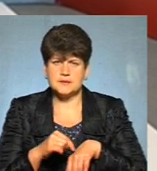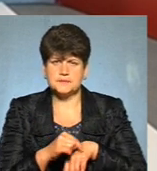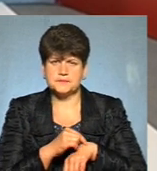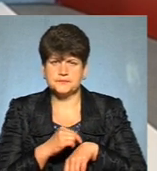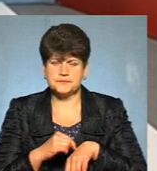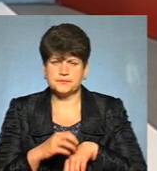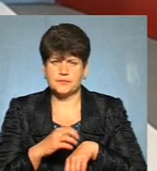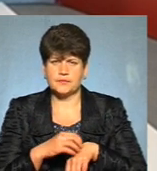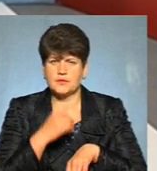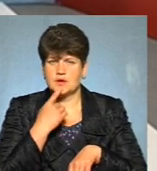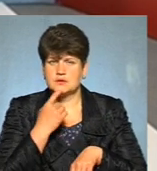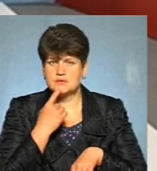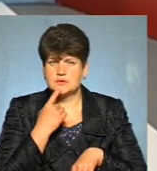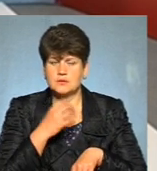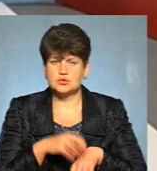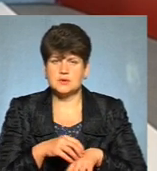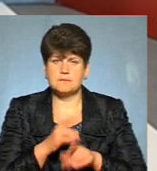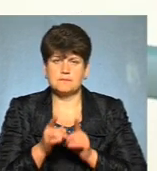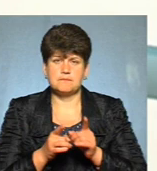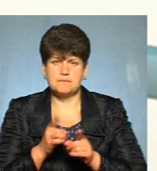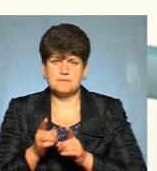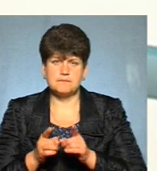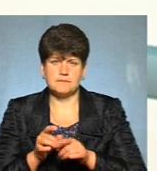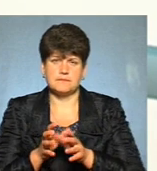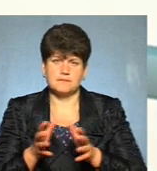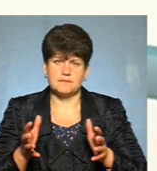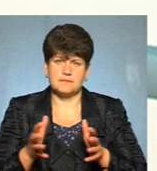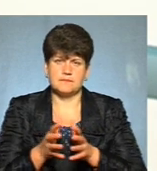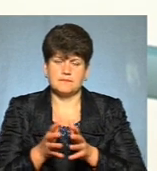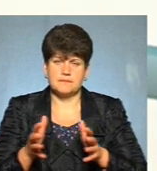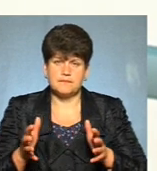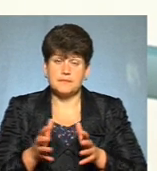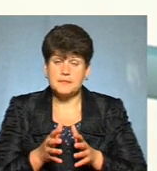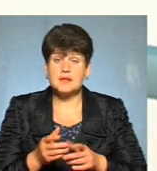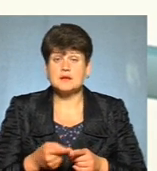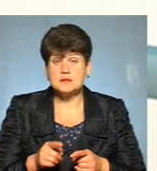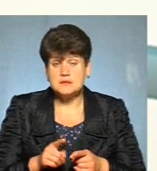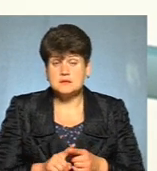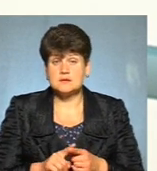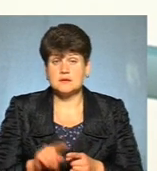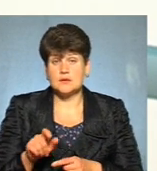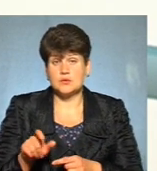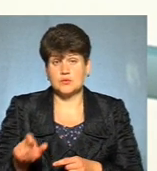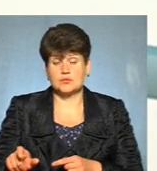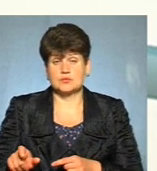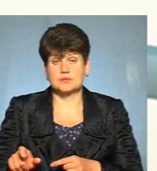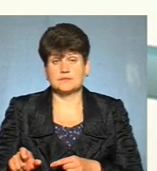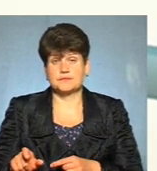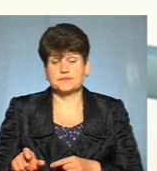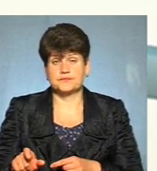півмісяця, яке може мігрувати, може розширюватися. І, як правило, люди реагують